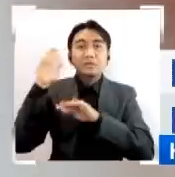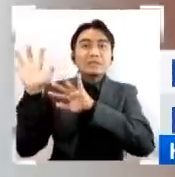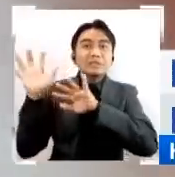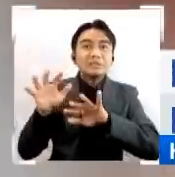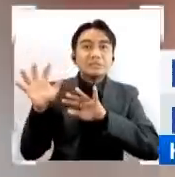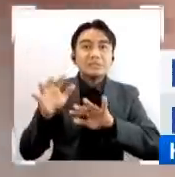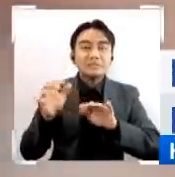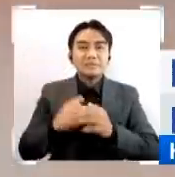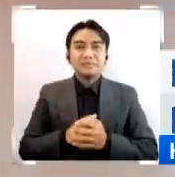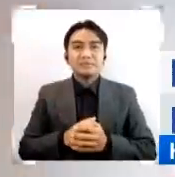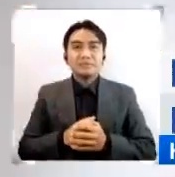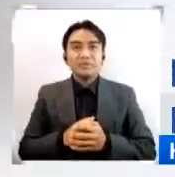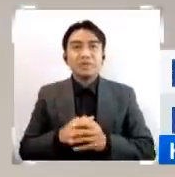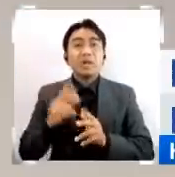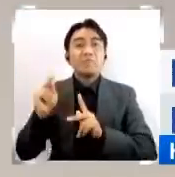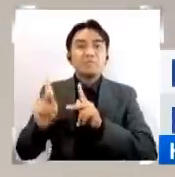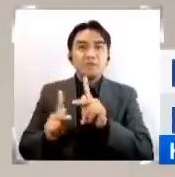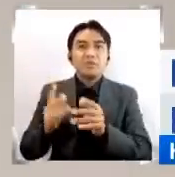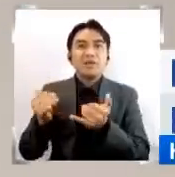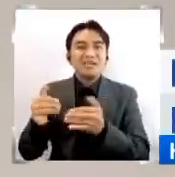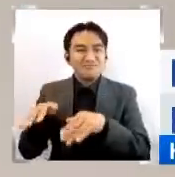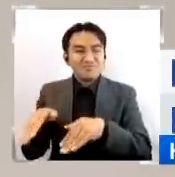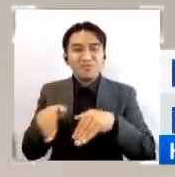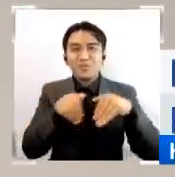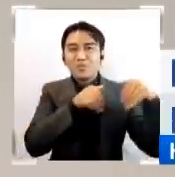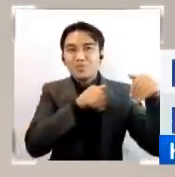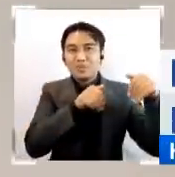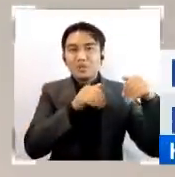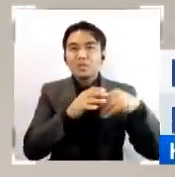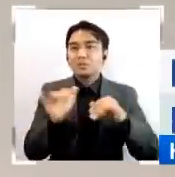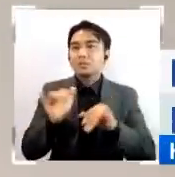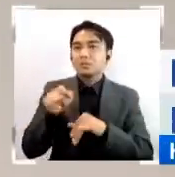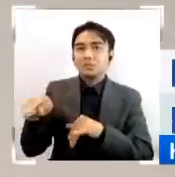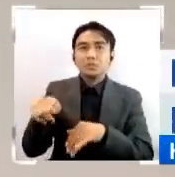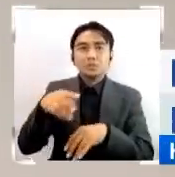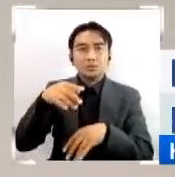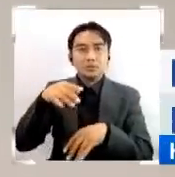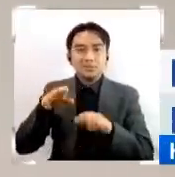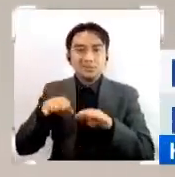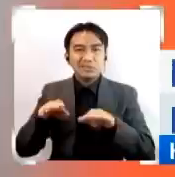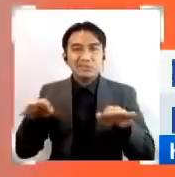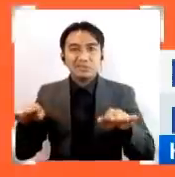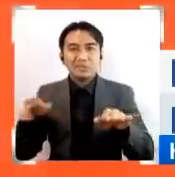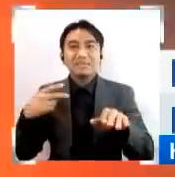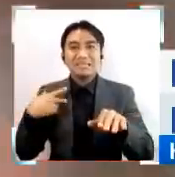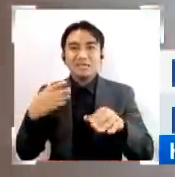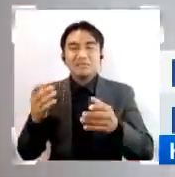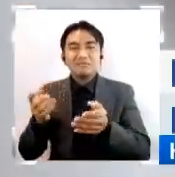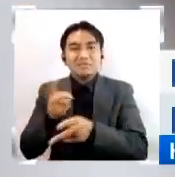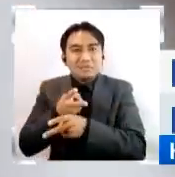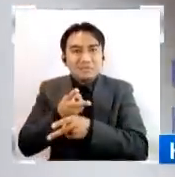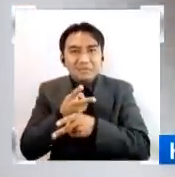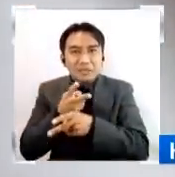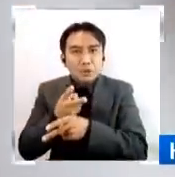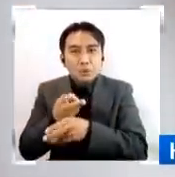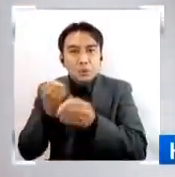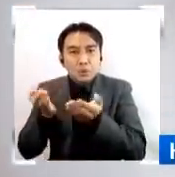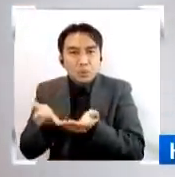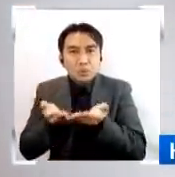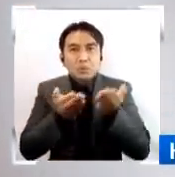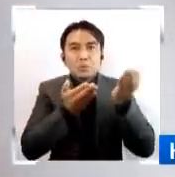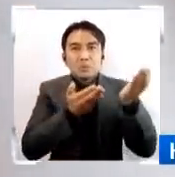Ilang residente na ang inilikas, gaya ng mga batang maingat itinawid sa mataas na baha para maisakay sa rescue